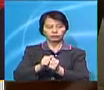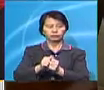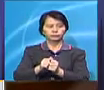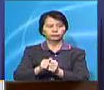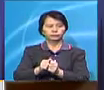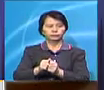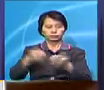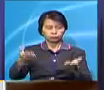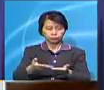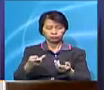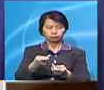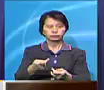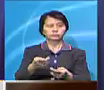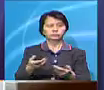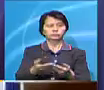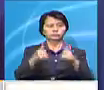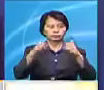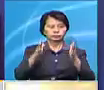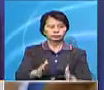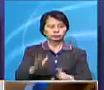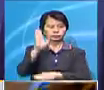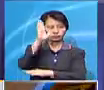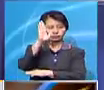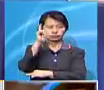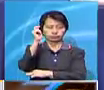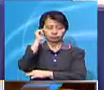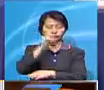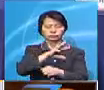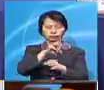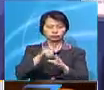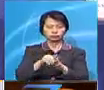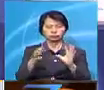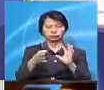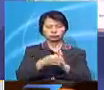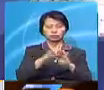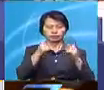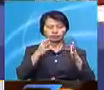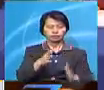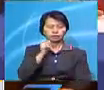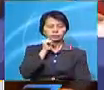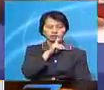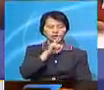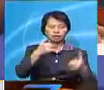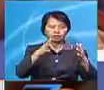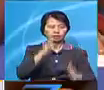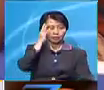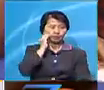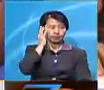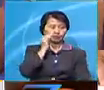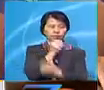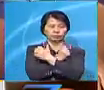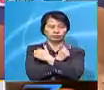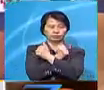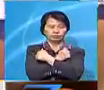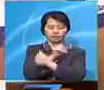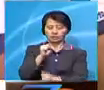Majlis memperkenalkan pemain TNB berlangsung tengah hari tadi melibatkan gabungan pemain-pemain senior dan pengalaman penjaga gol